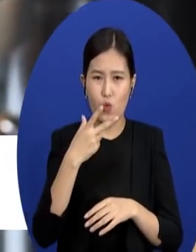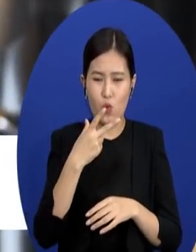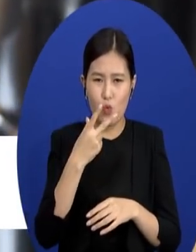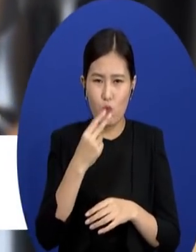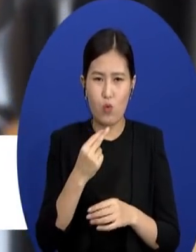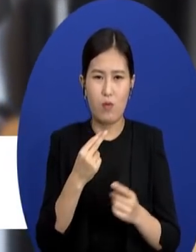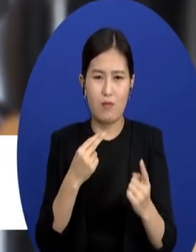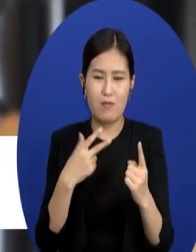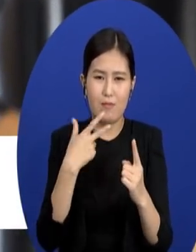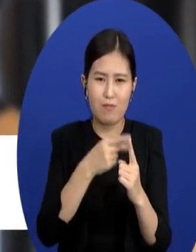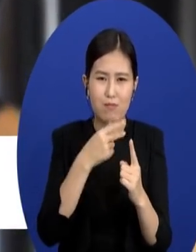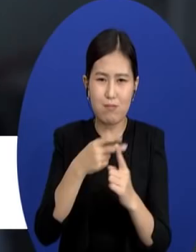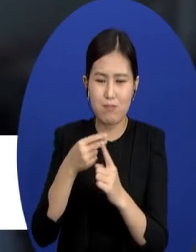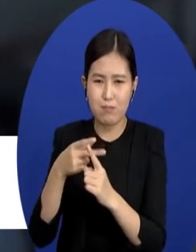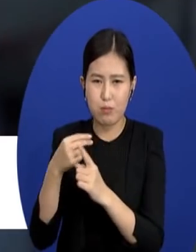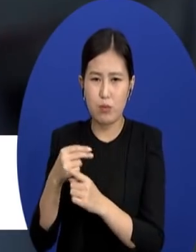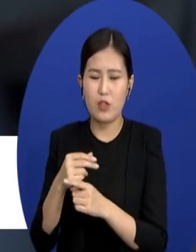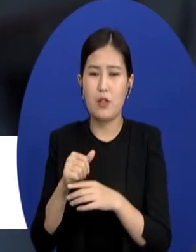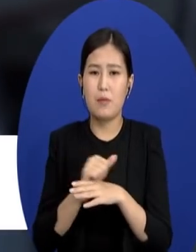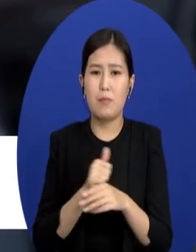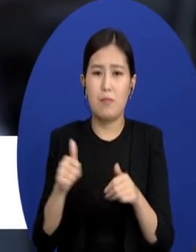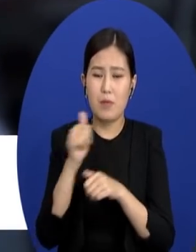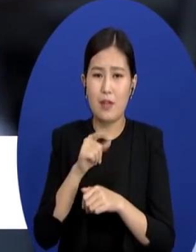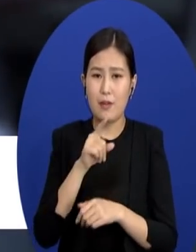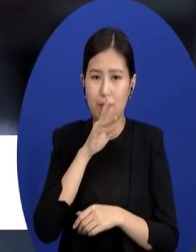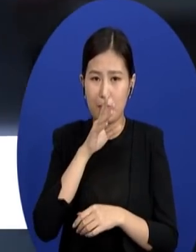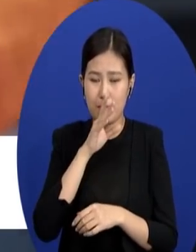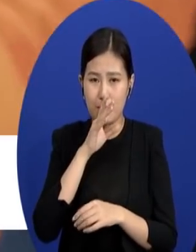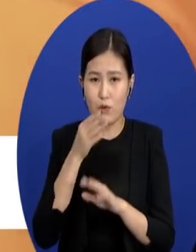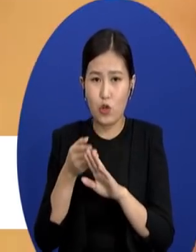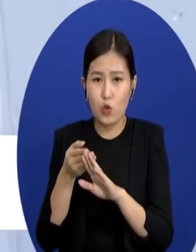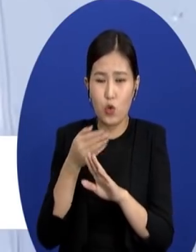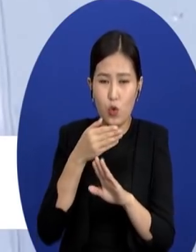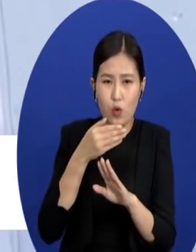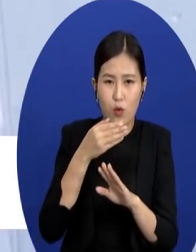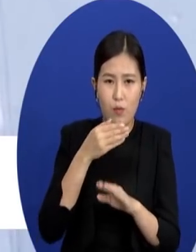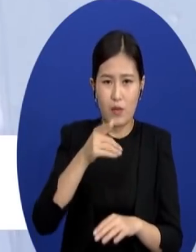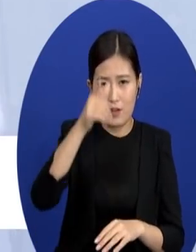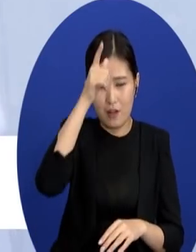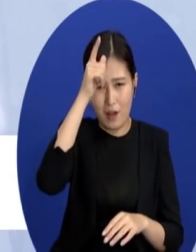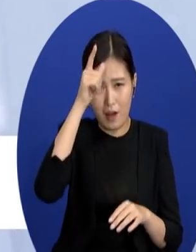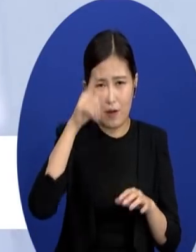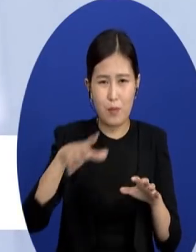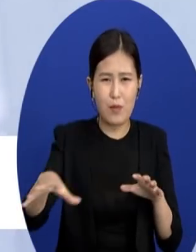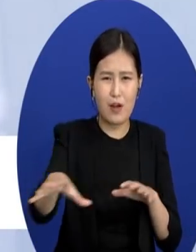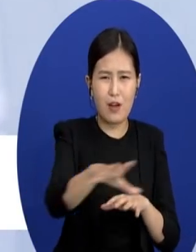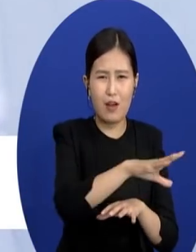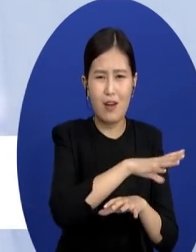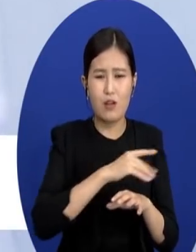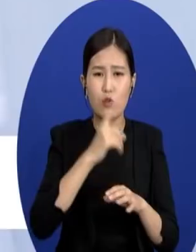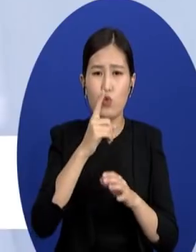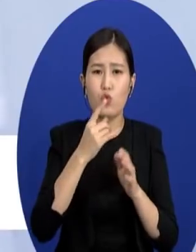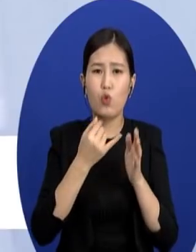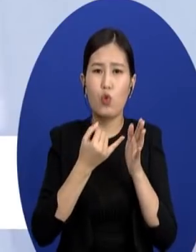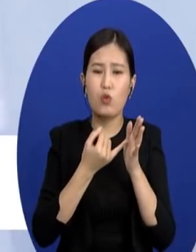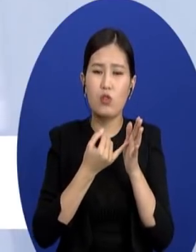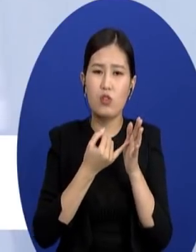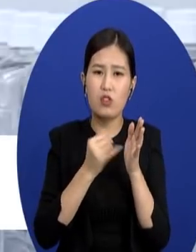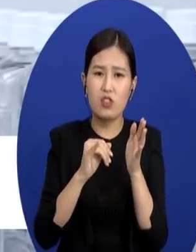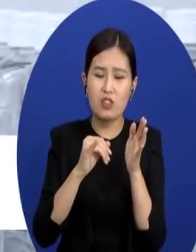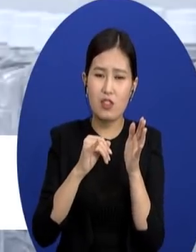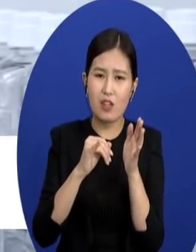бэлэн болж байна да. Эхний тоод бол одоо нийт Герман даяар 160 одоо том 24 цагийн